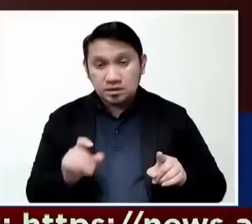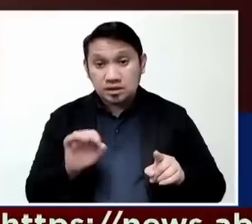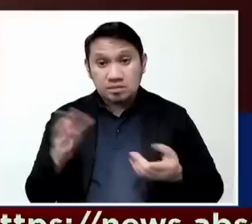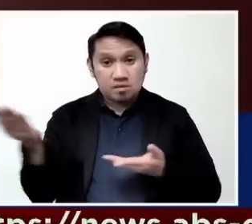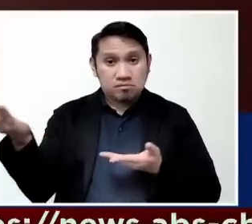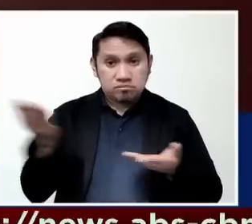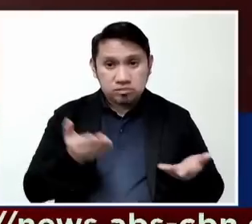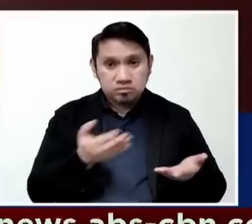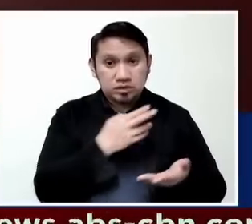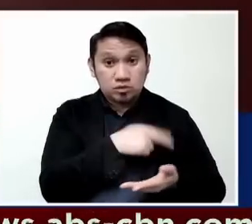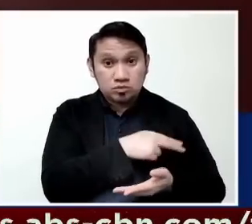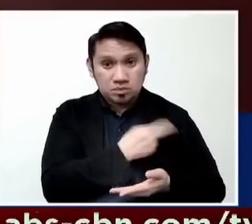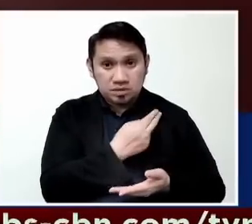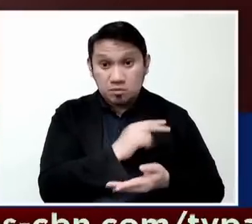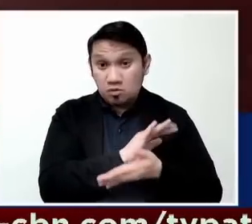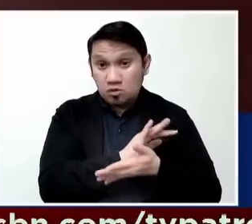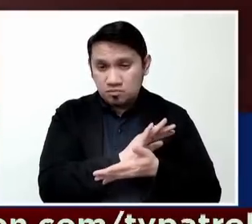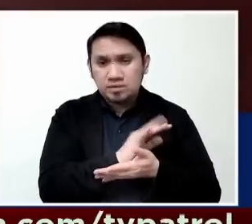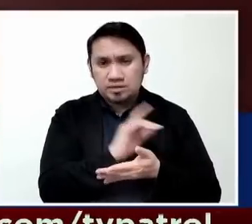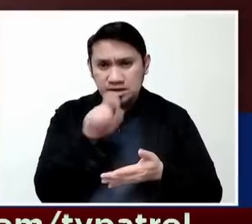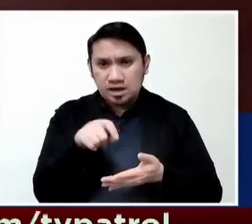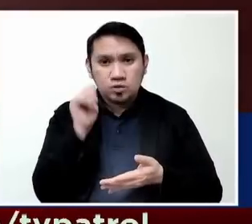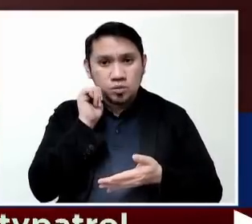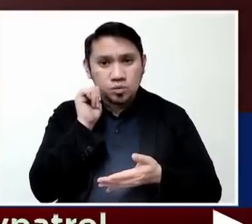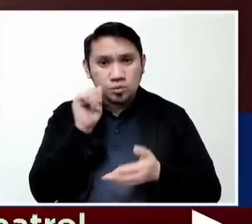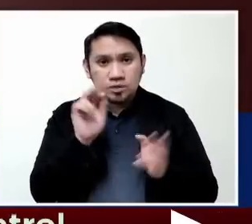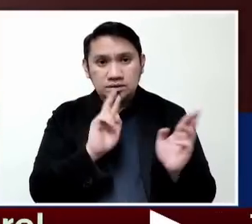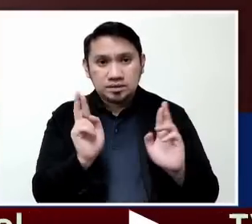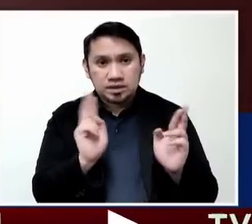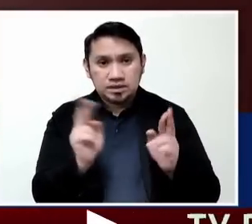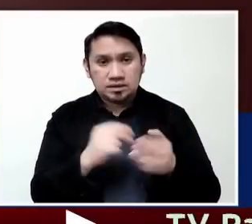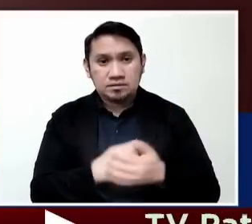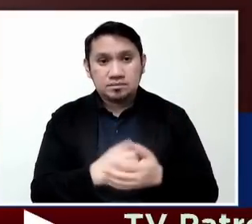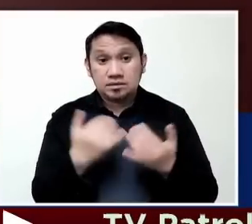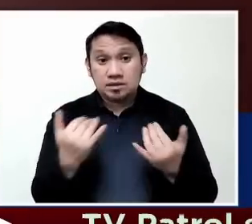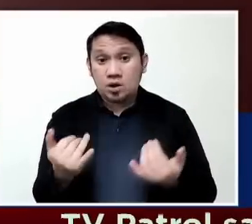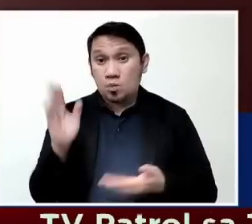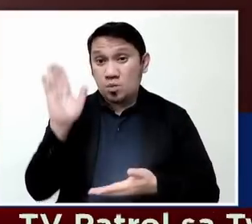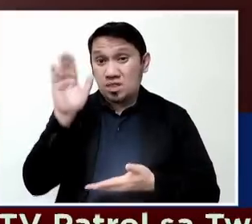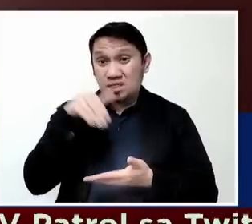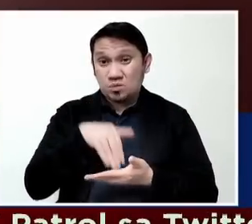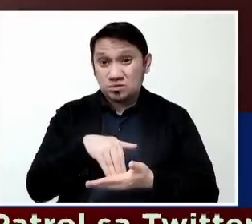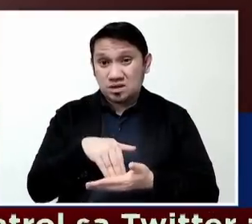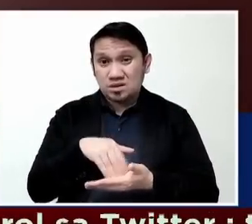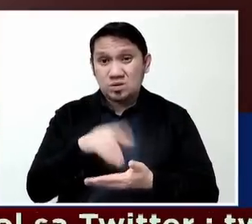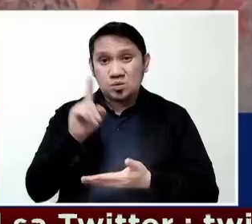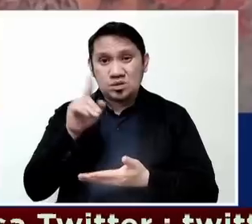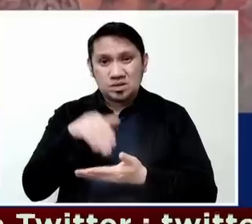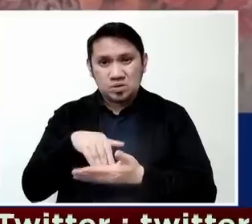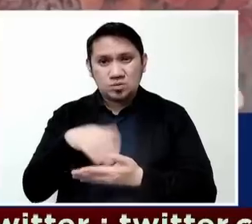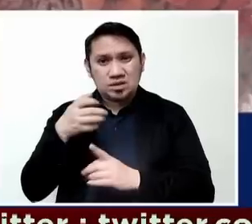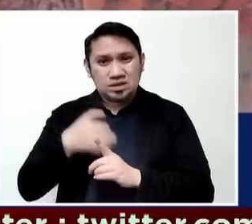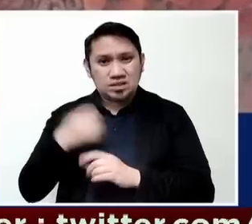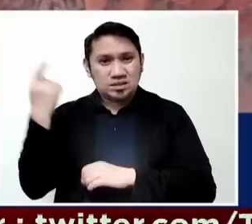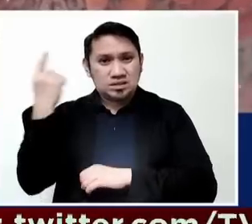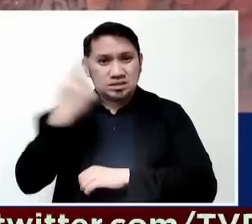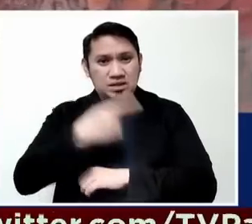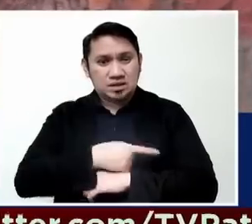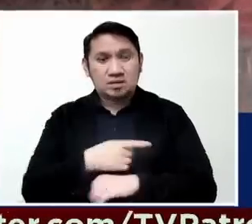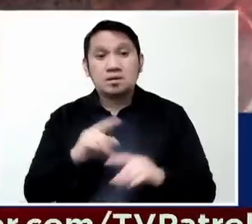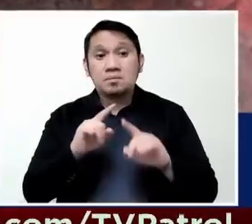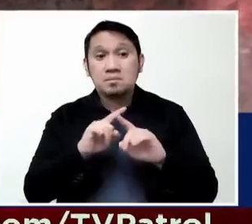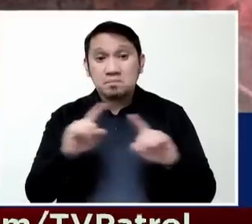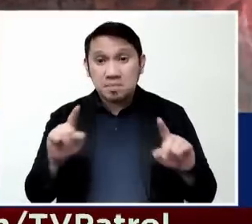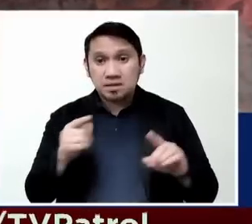to be ready. Nitong mga nagdaang araw, higit 1,000 kaso ng COVID ang naitatala kada araw. Pero ang magandang